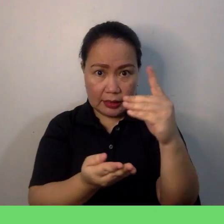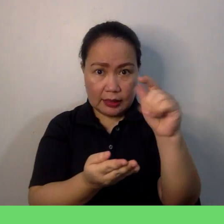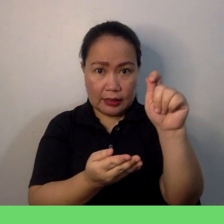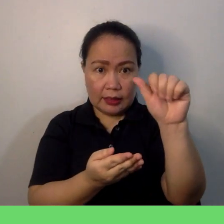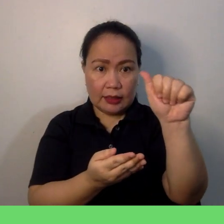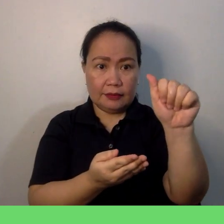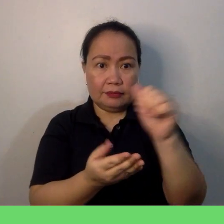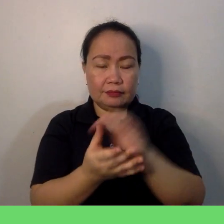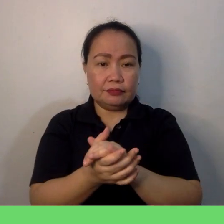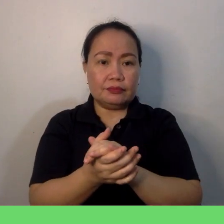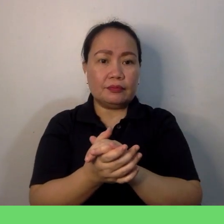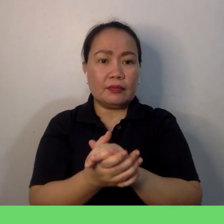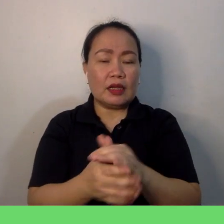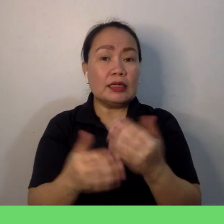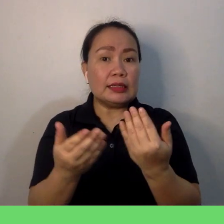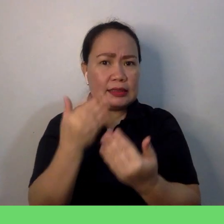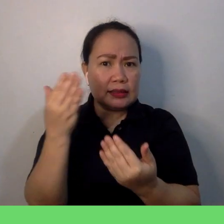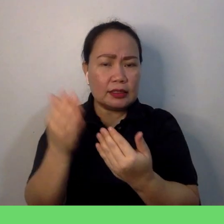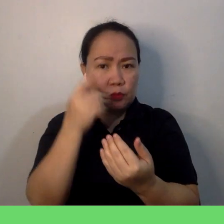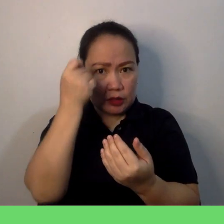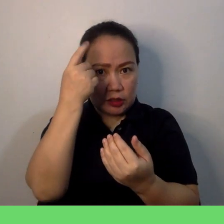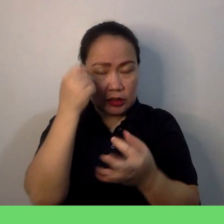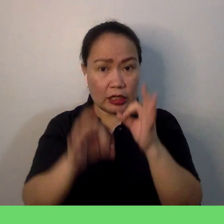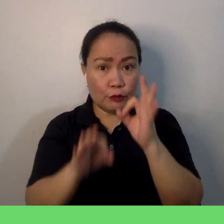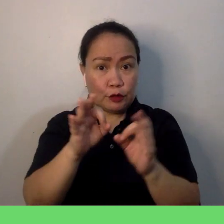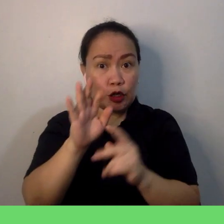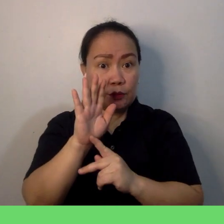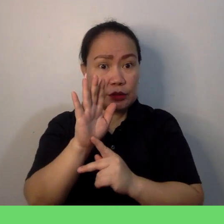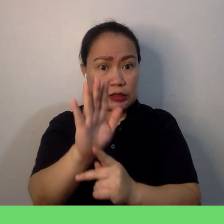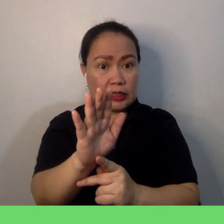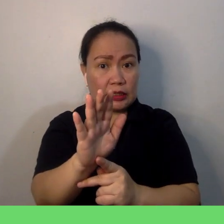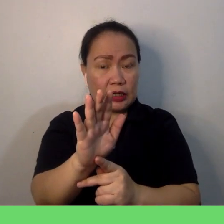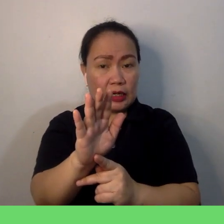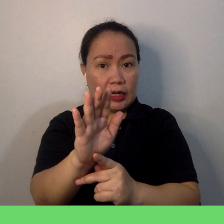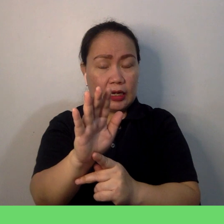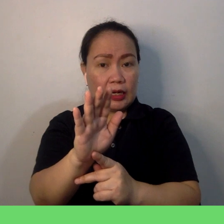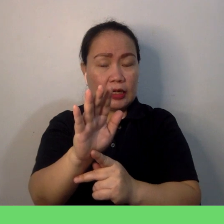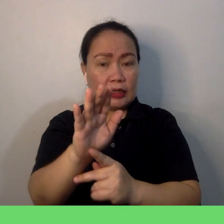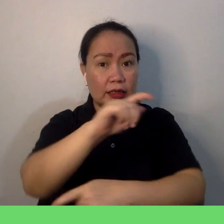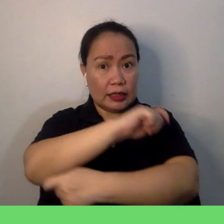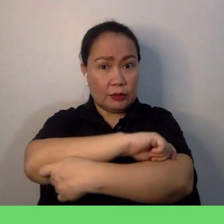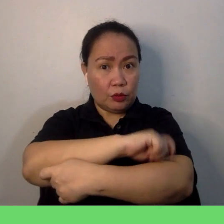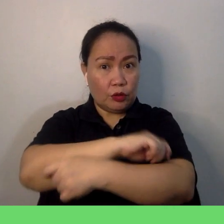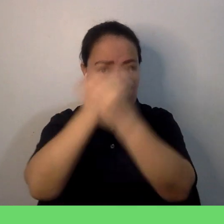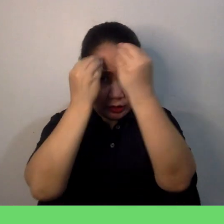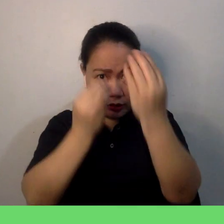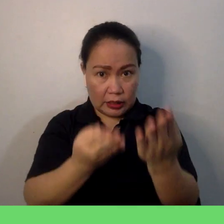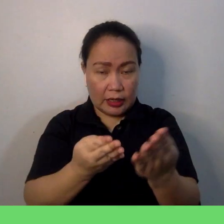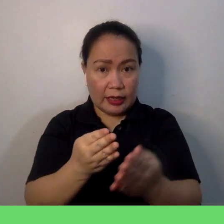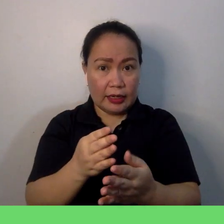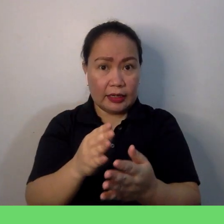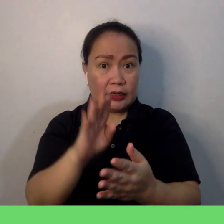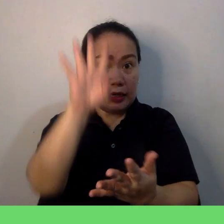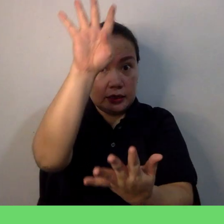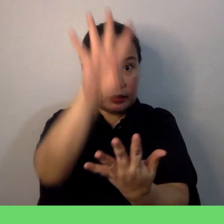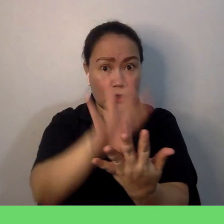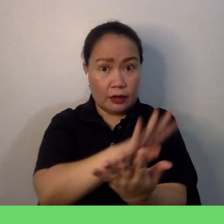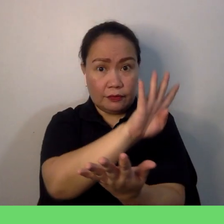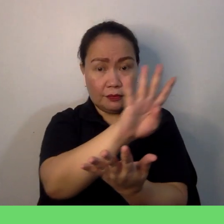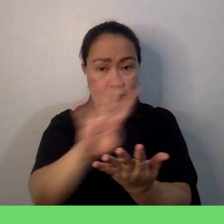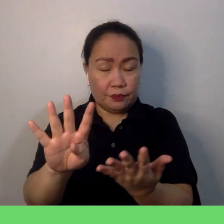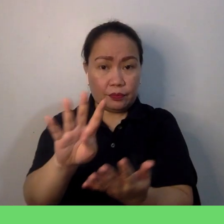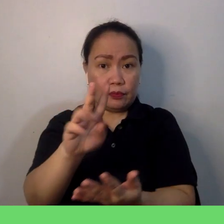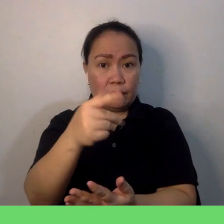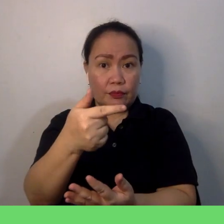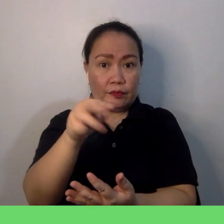nating maintindihan kapag nakapresent po yung mga data, itong mga tables na to, and graph, mas madali nating